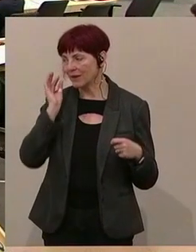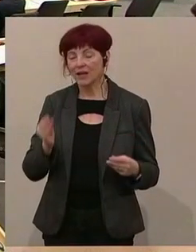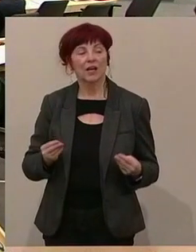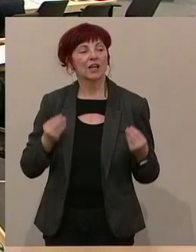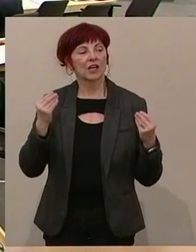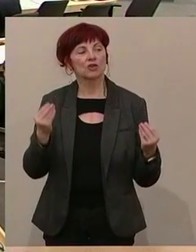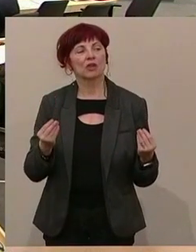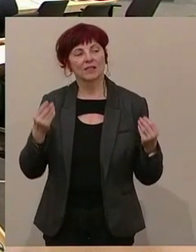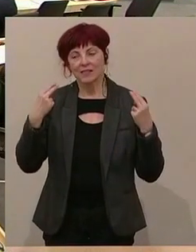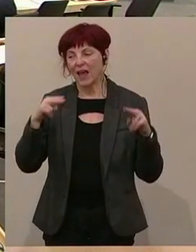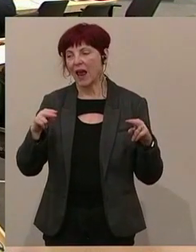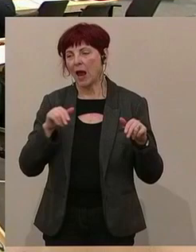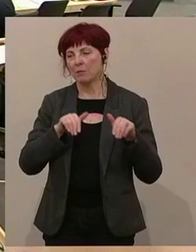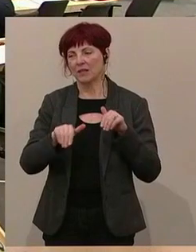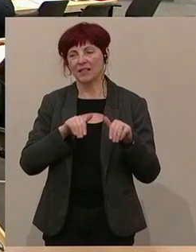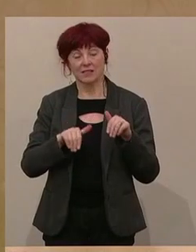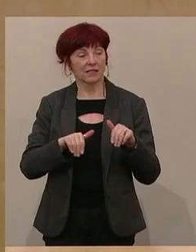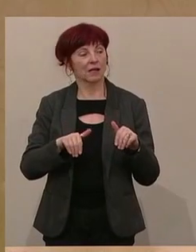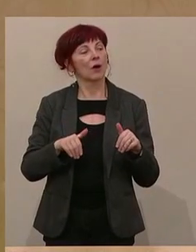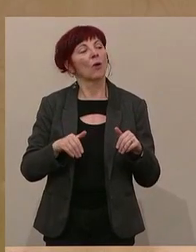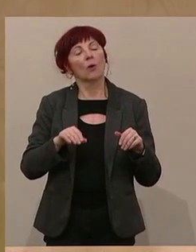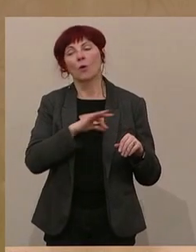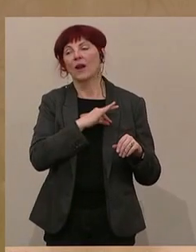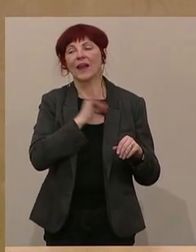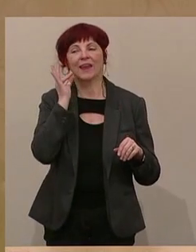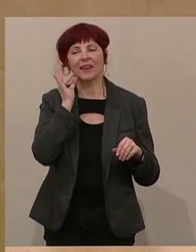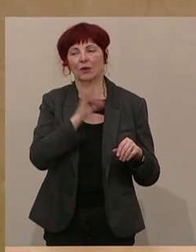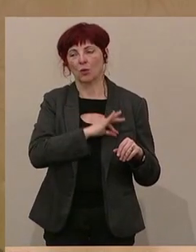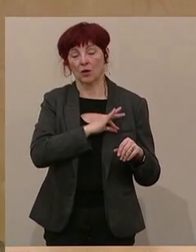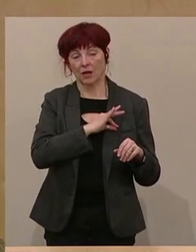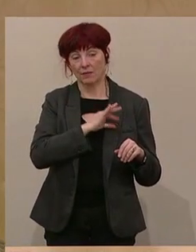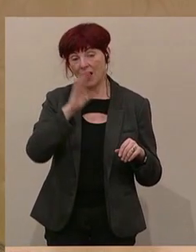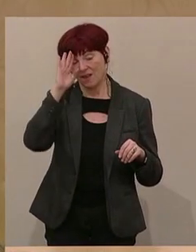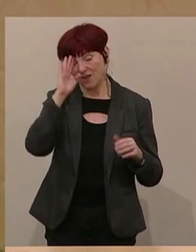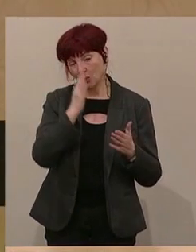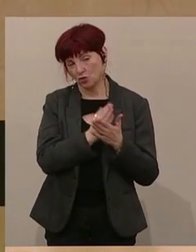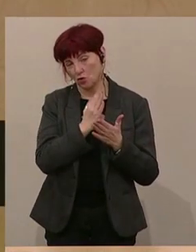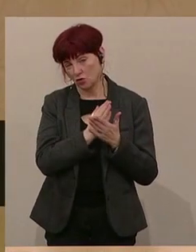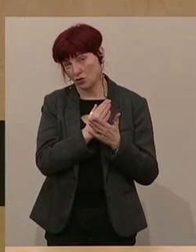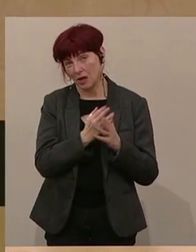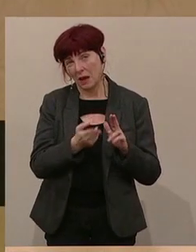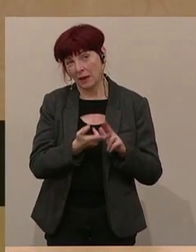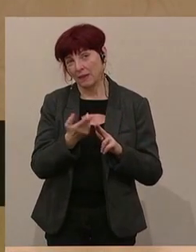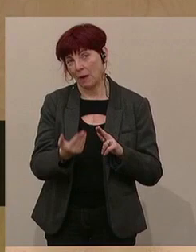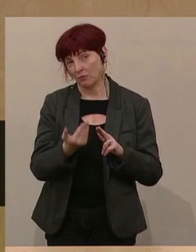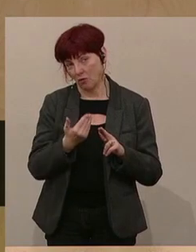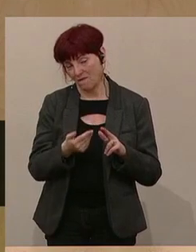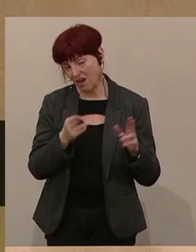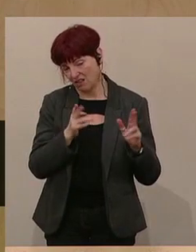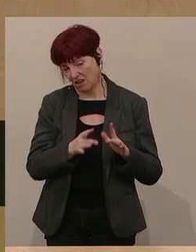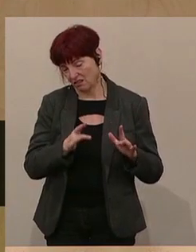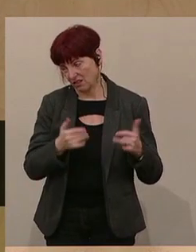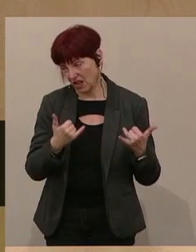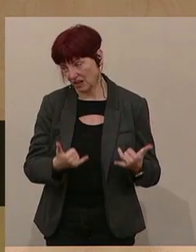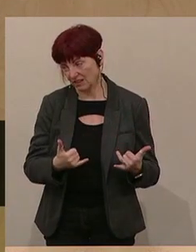Herr Minister, geschätzte Kolleginnen und Kollegen. Ja, wir wissen, Weihnachten steht vor der Tür. Aber wisst ihr, was passiert,